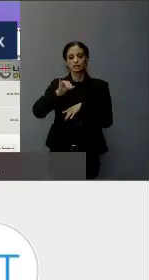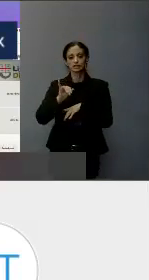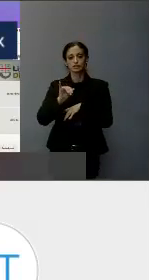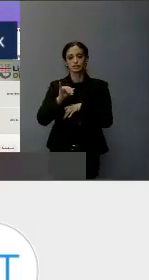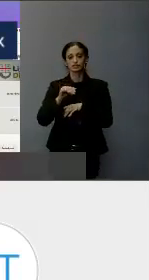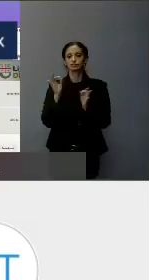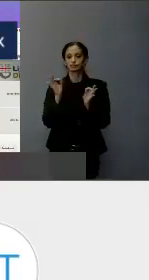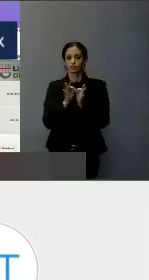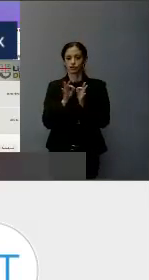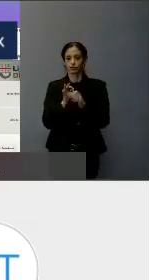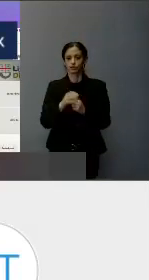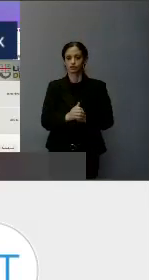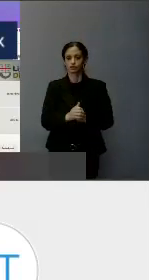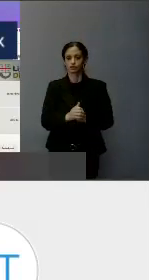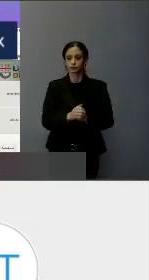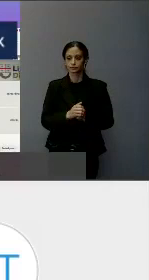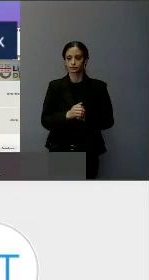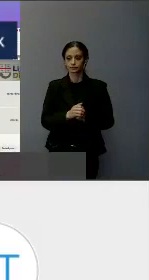favorevole